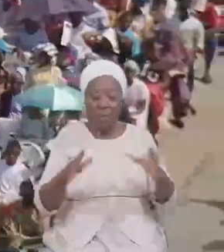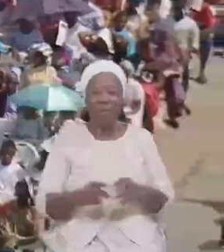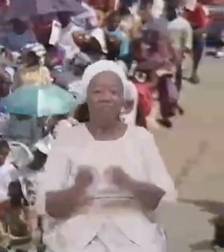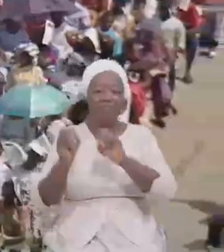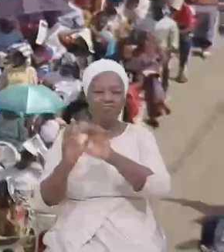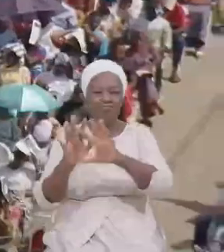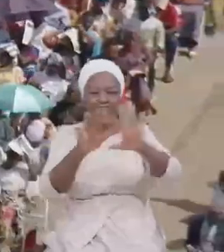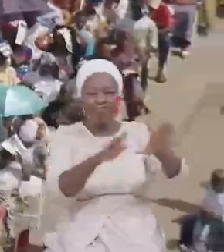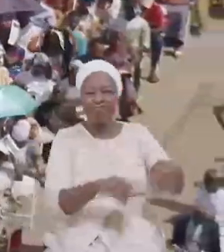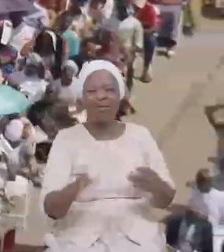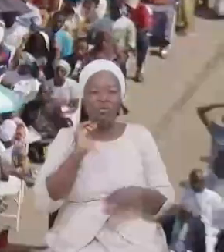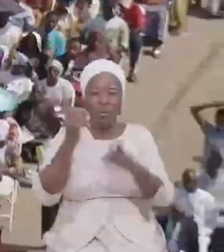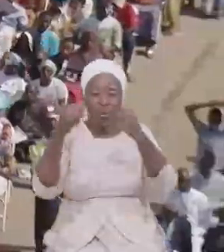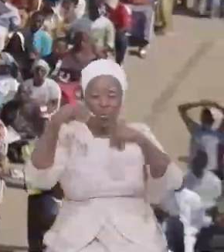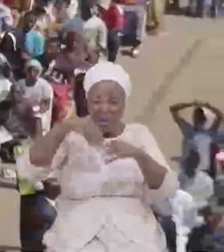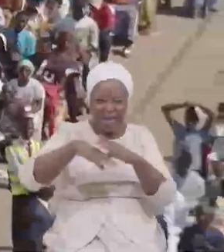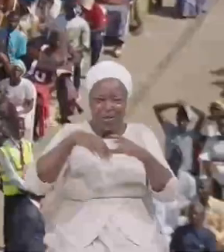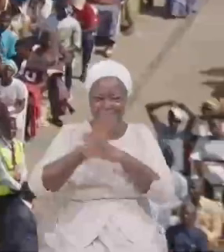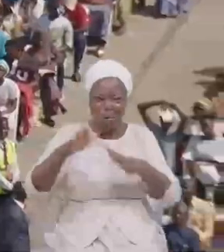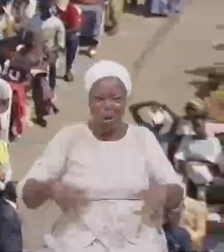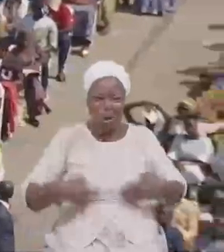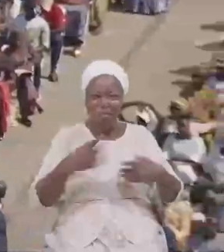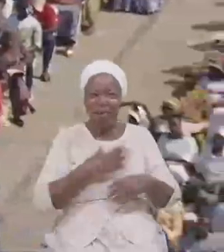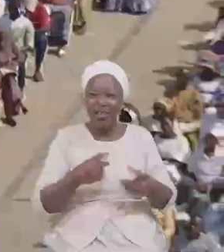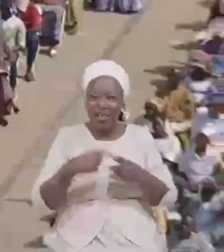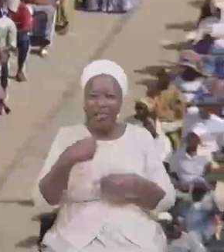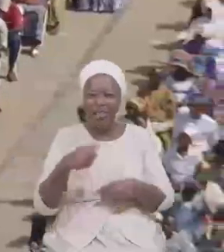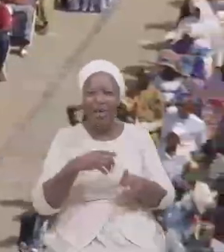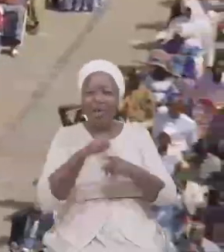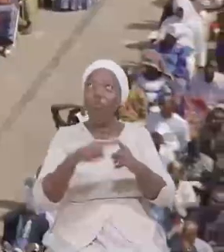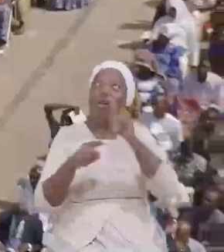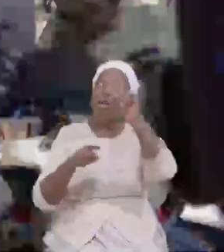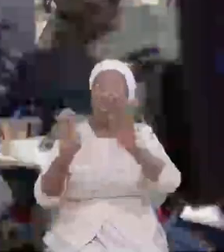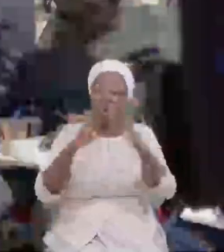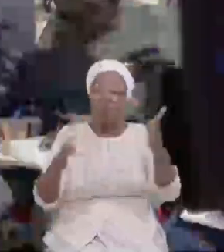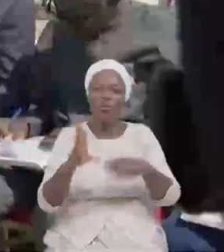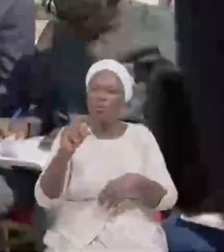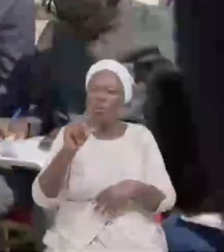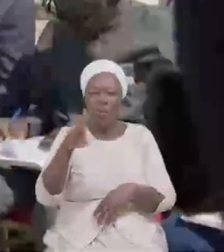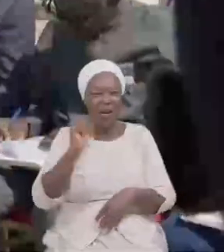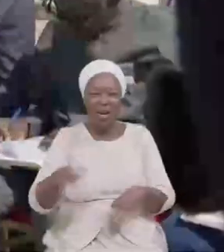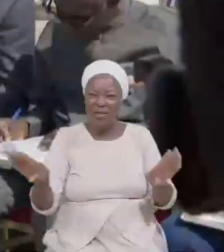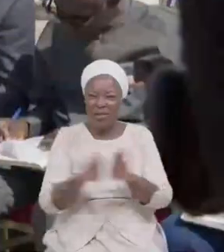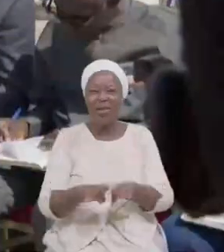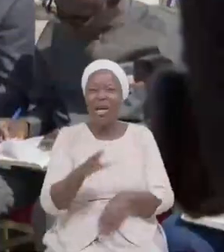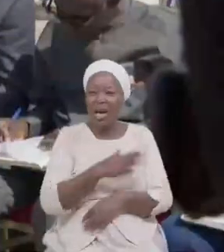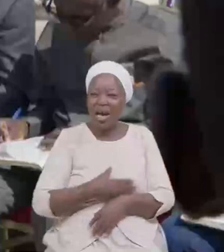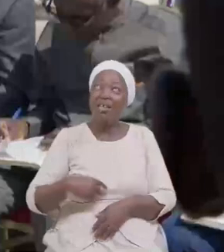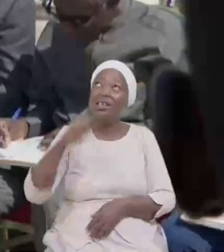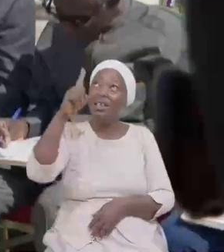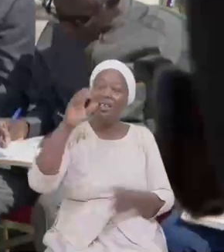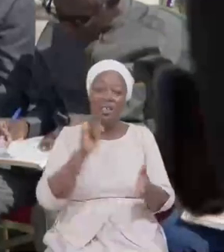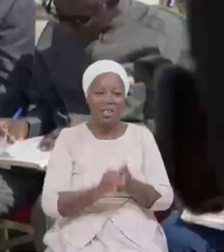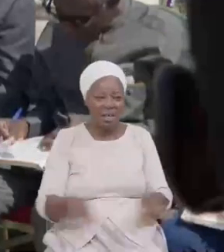débordantes, viendront dans ta vie à aider. Quand il ouvre, personne ne fermera. Et quand il fermera,